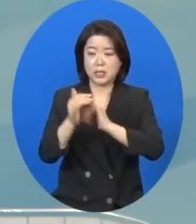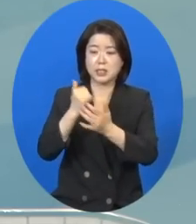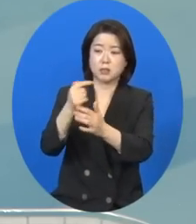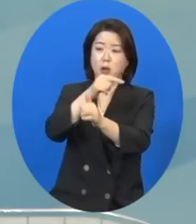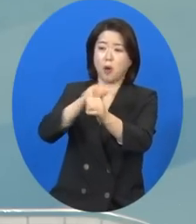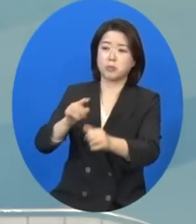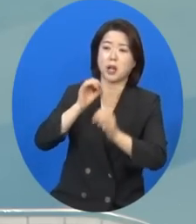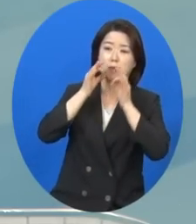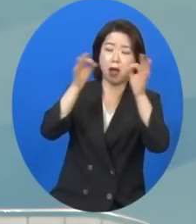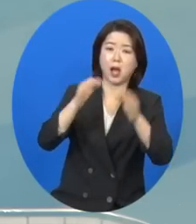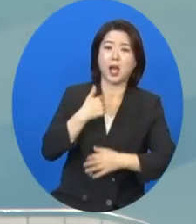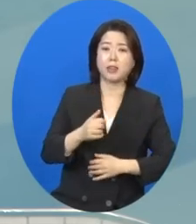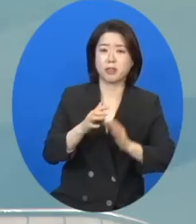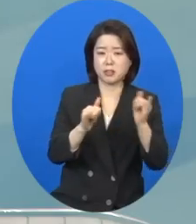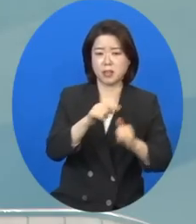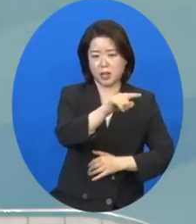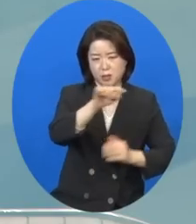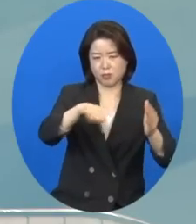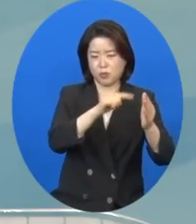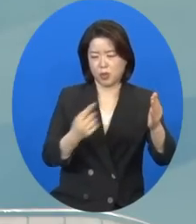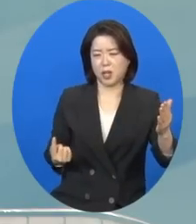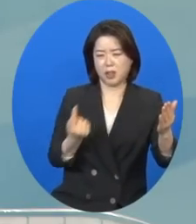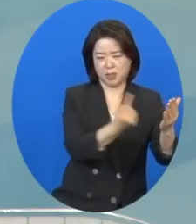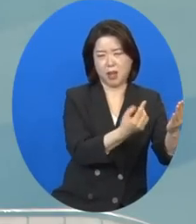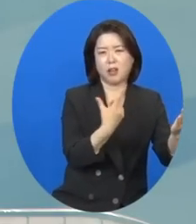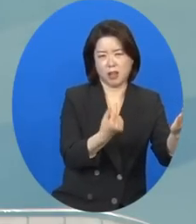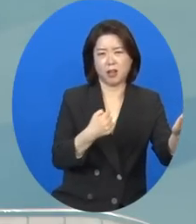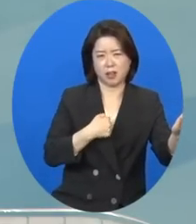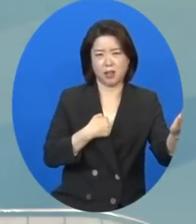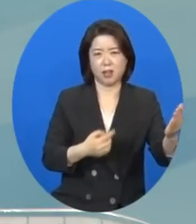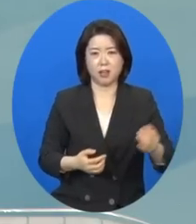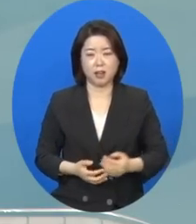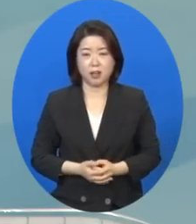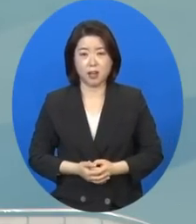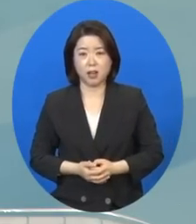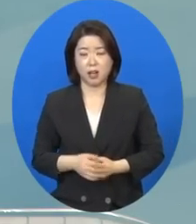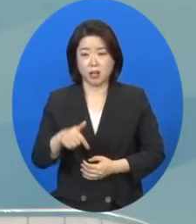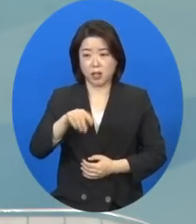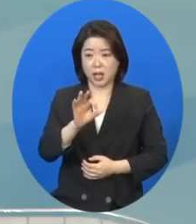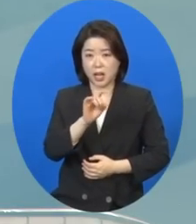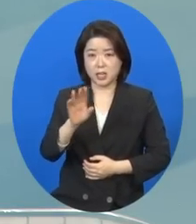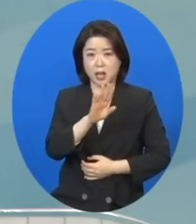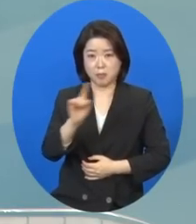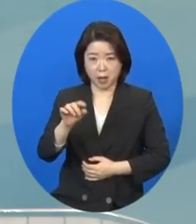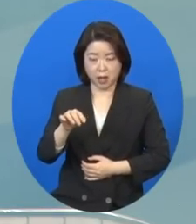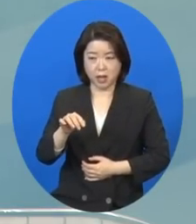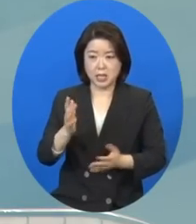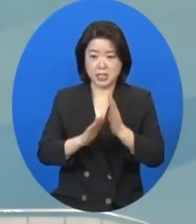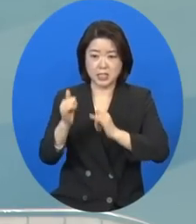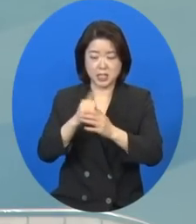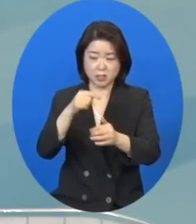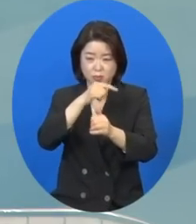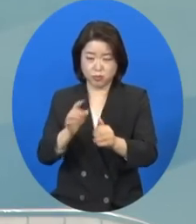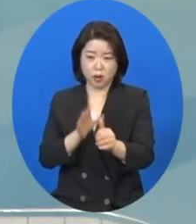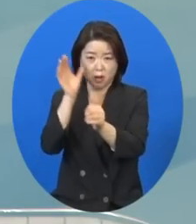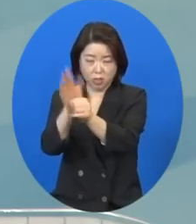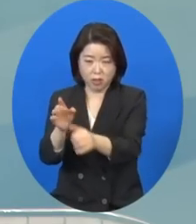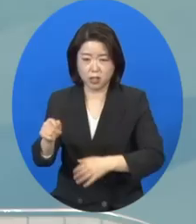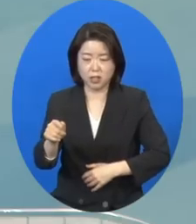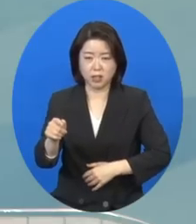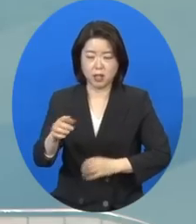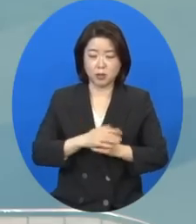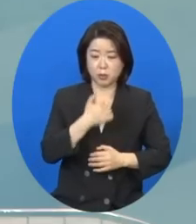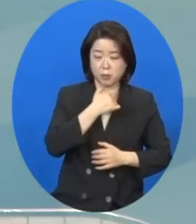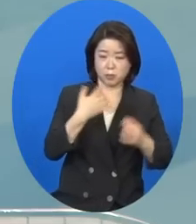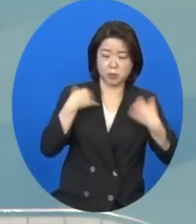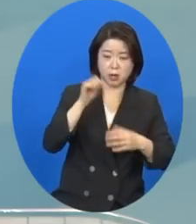바로 그 사람들이고 예수님을 바로 빌라도에게 넘긴 가야바고 또한 예수님을 사형토로 보내는 바로 빌라도가